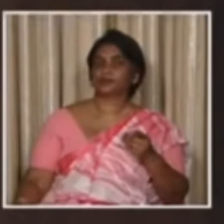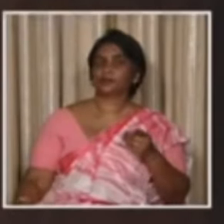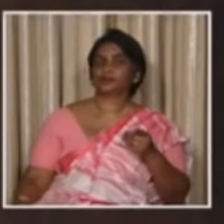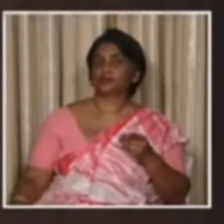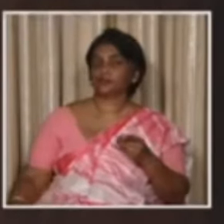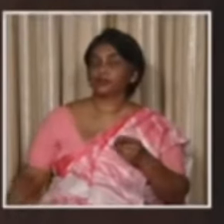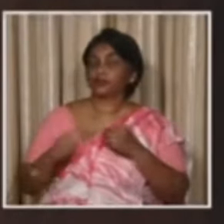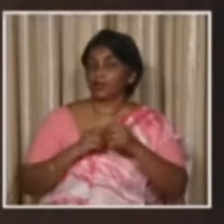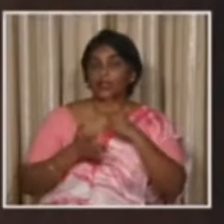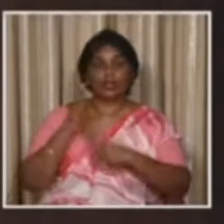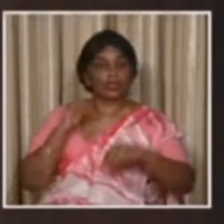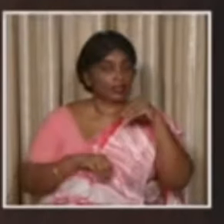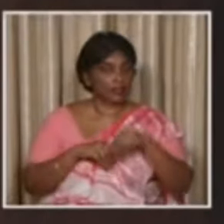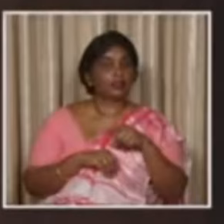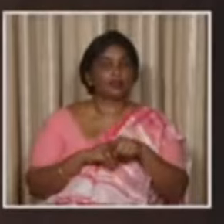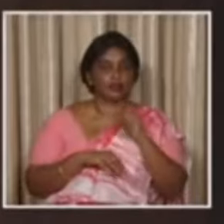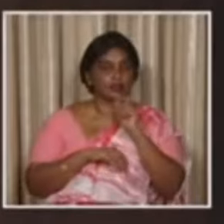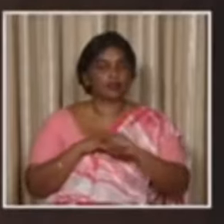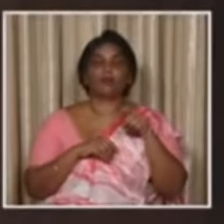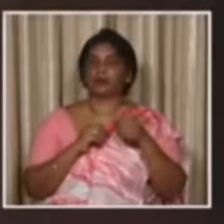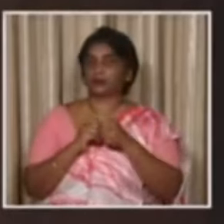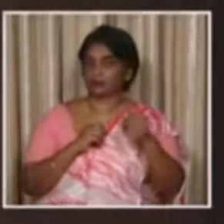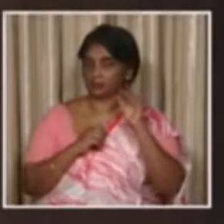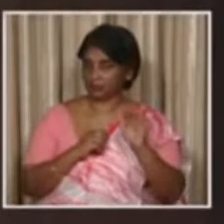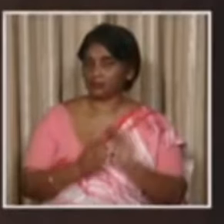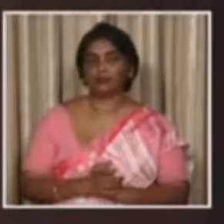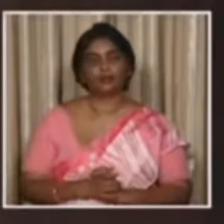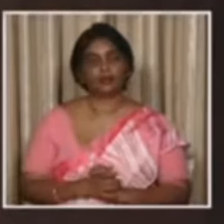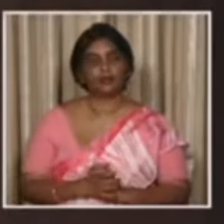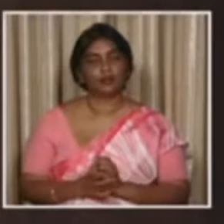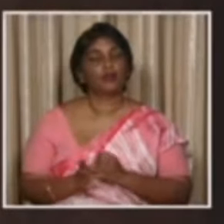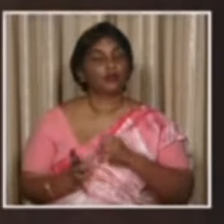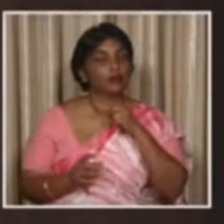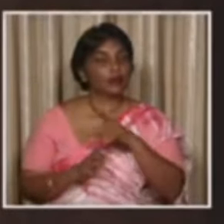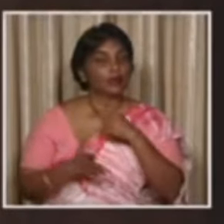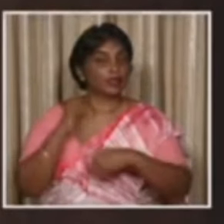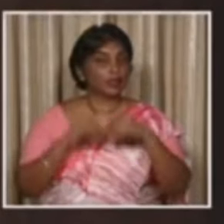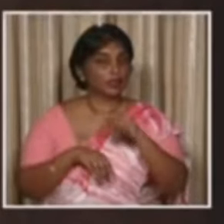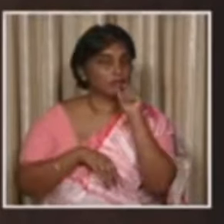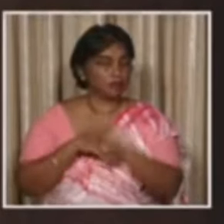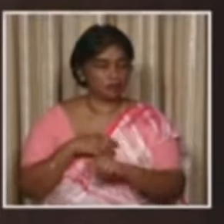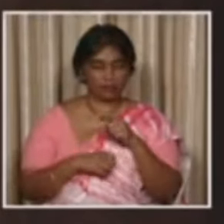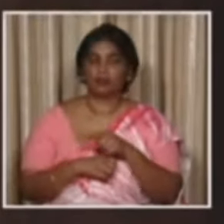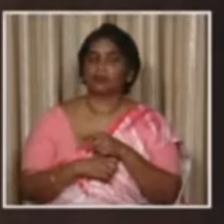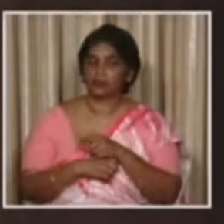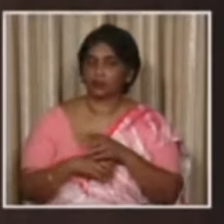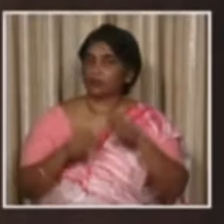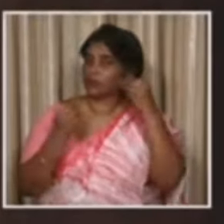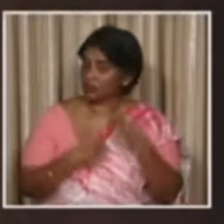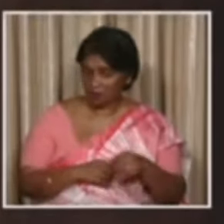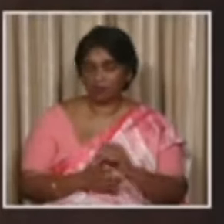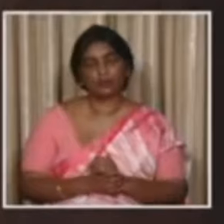යන දේශපාලනික කුමන්ත්‍රණයක් තමයි මේක පිටස්ස තිබුණේ. ඒ නිසා ඒ දේශපාලන කුමන්ත්‍රණය පරාජය